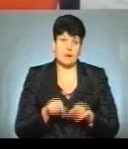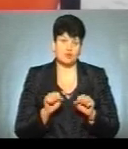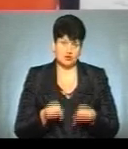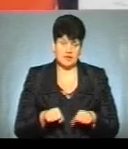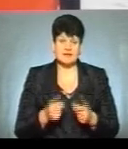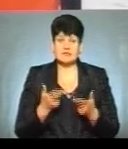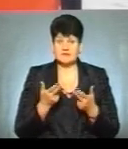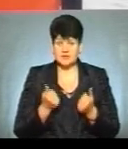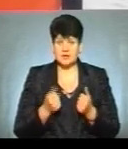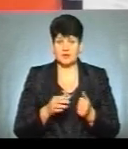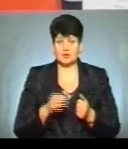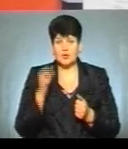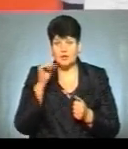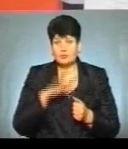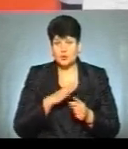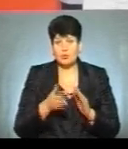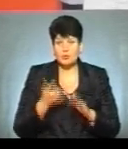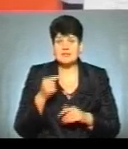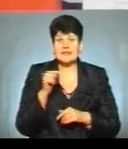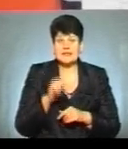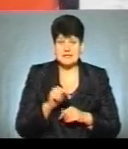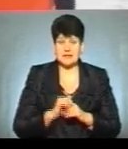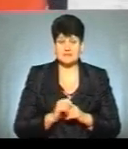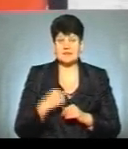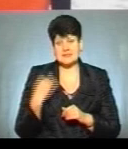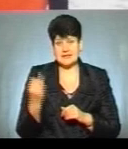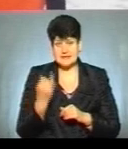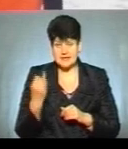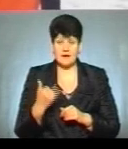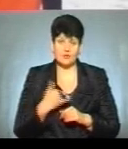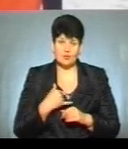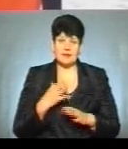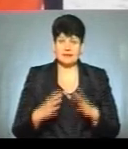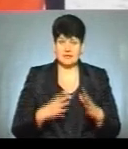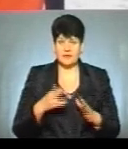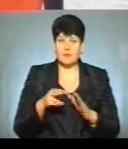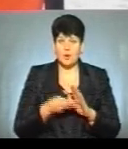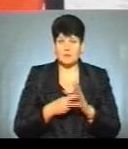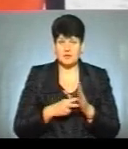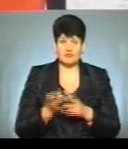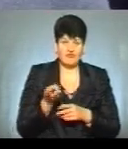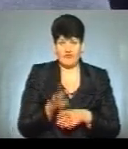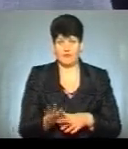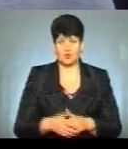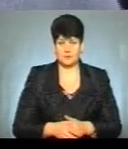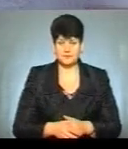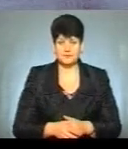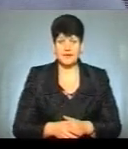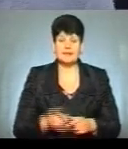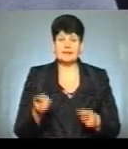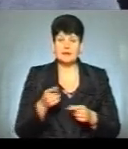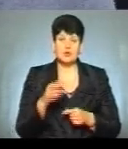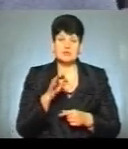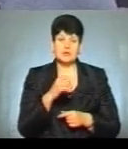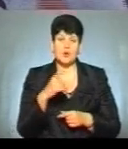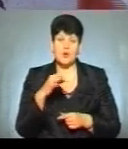І, звичайно, гріх було пропустити цей, тому що це і цікаво, ну, і в мене і так тренування по плану, тому два в одному. Тернополянин